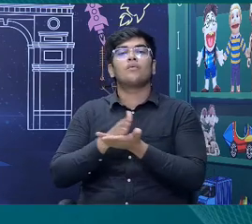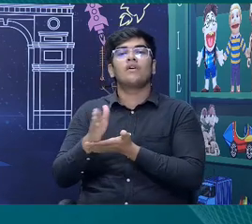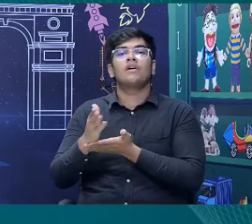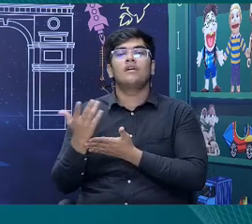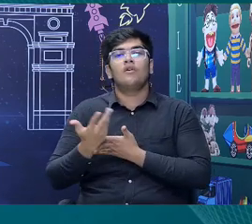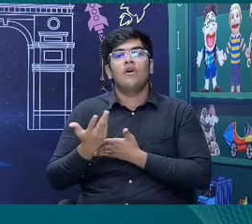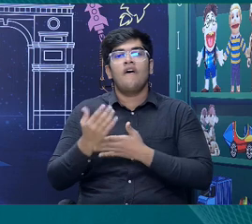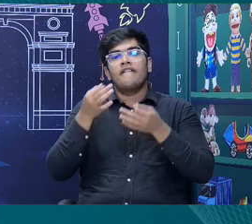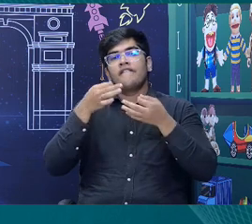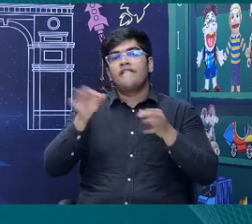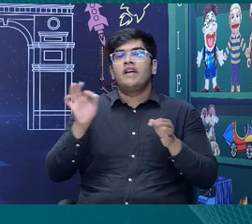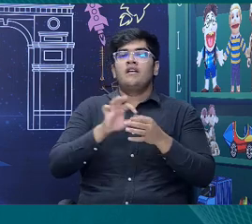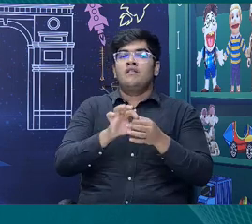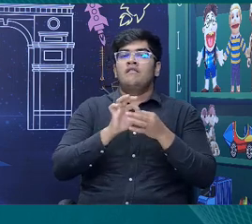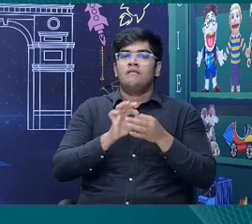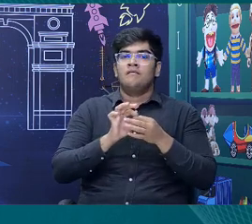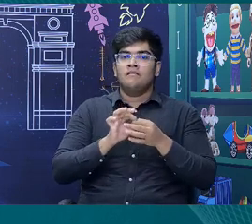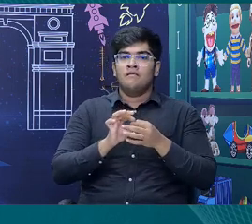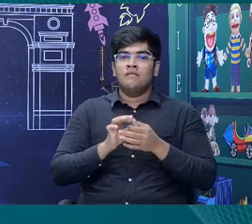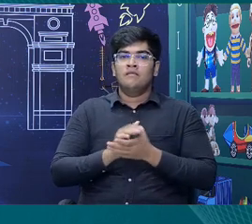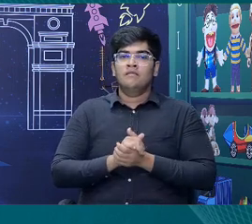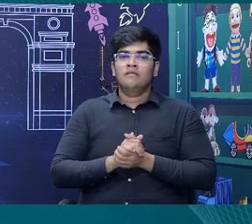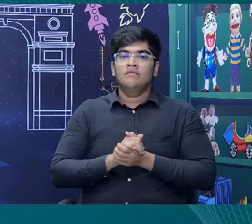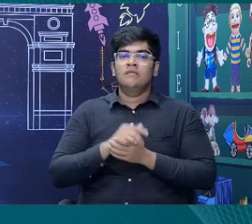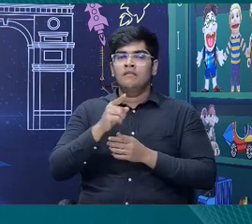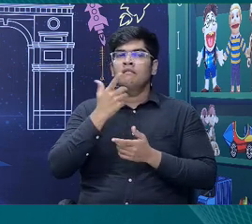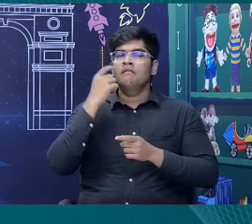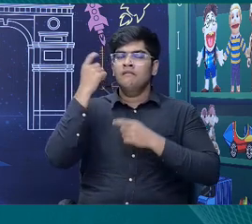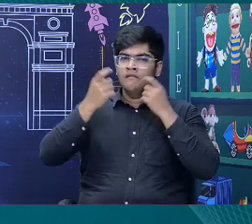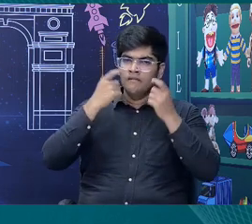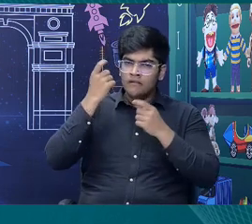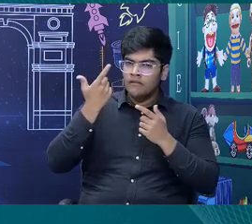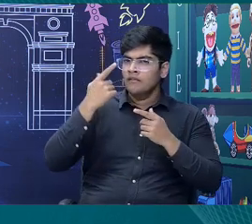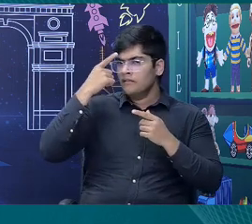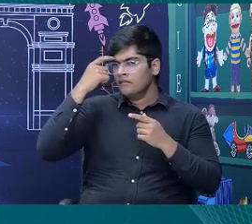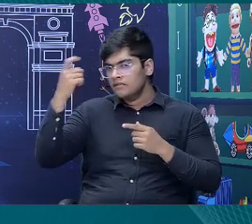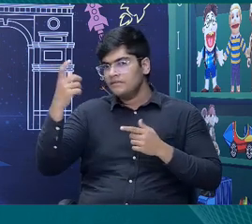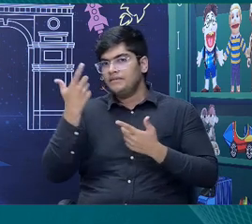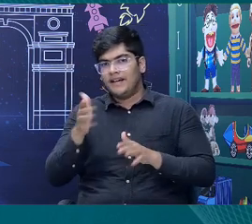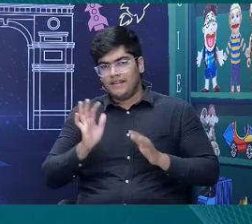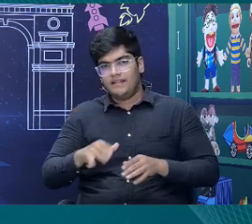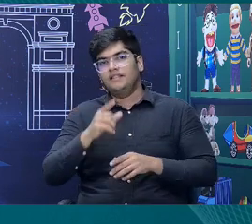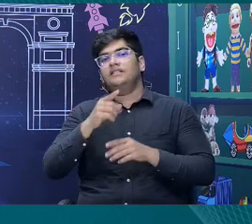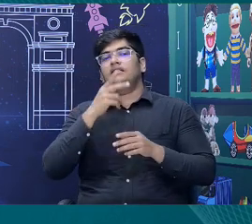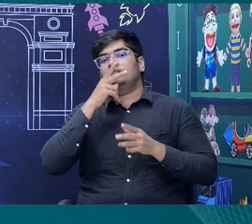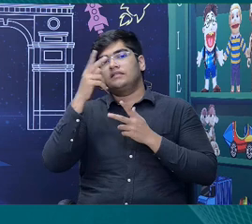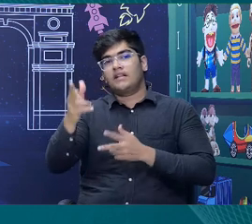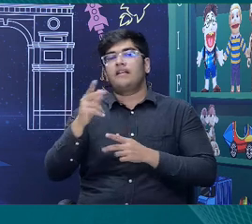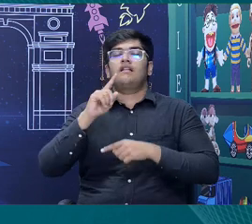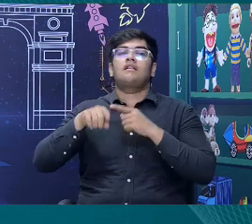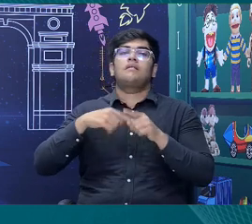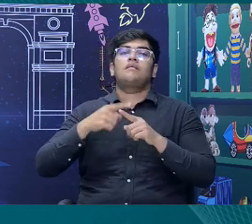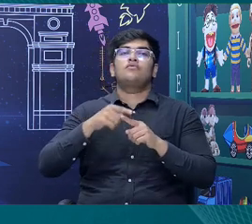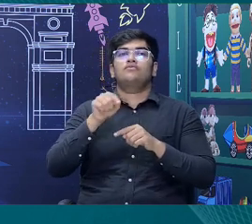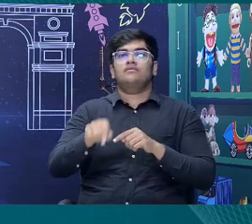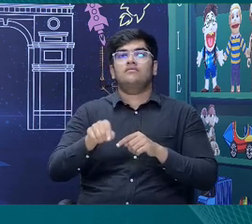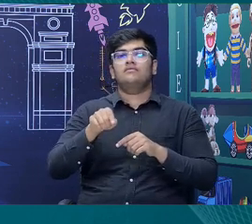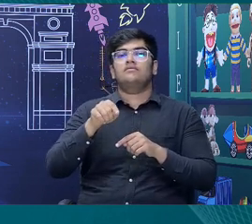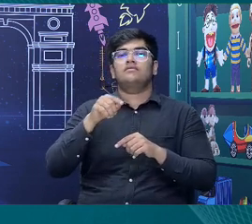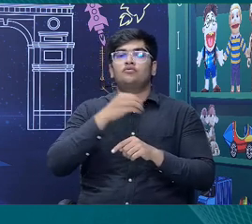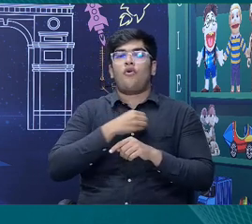बोला कि जो क्लाइंट है वो अपने थॉट्स ड्रीम्स फ्रीली अपने थेरेपिस्ट को बता रहा है बिना किसी जजमेंट के मतलब